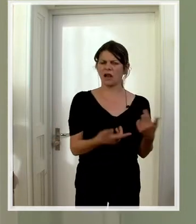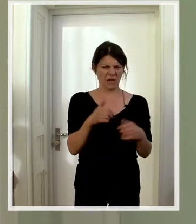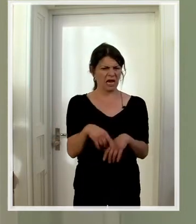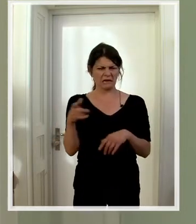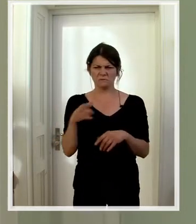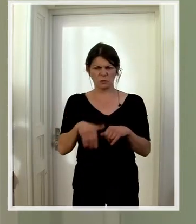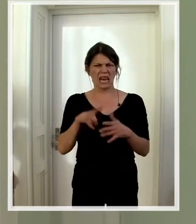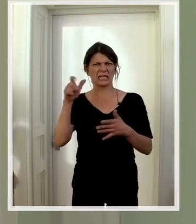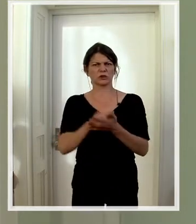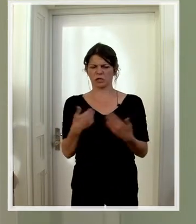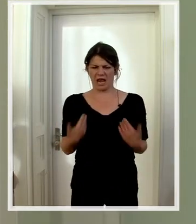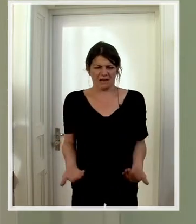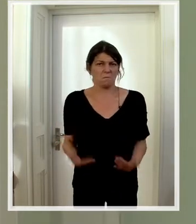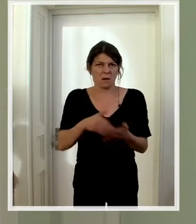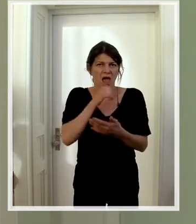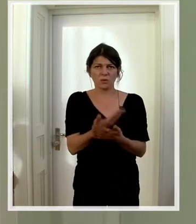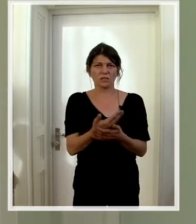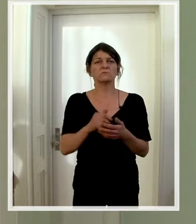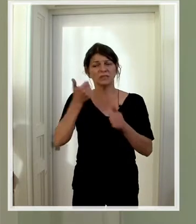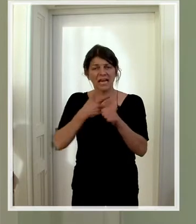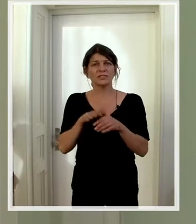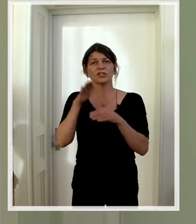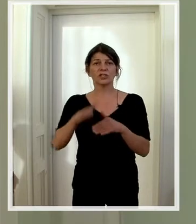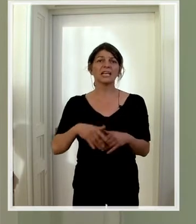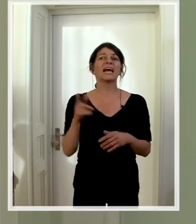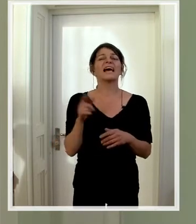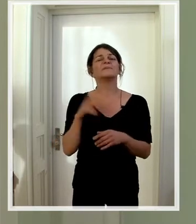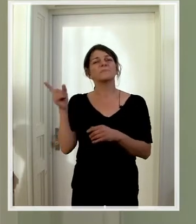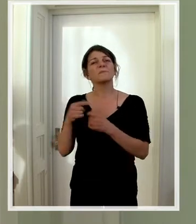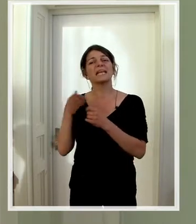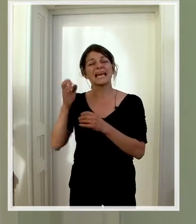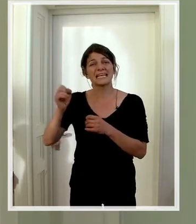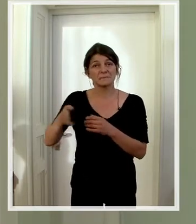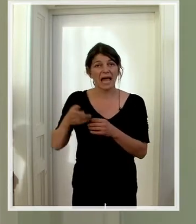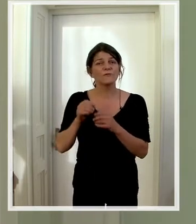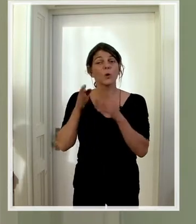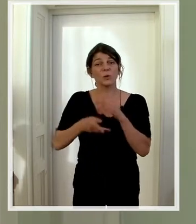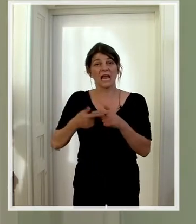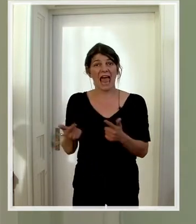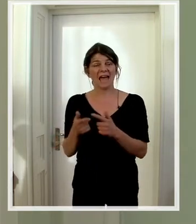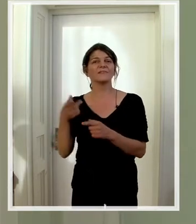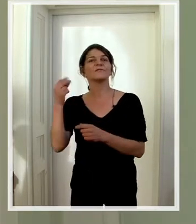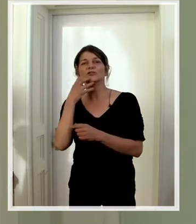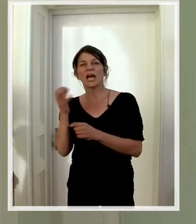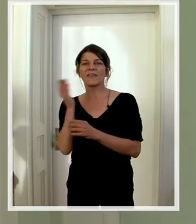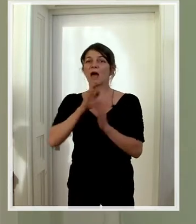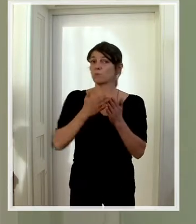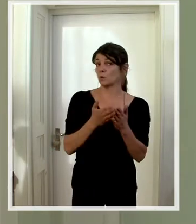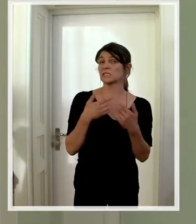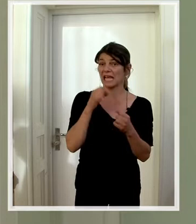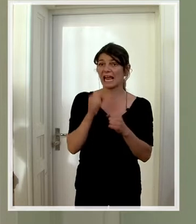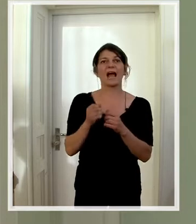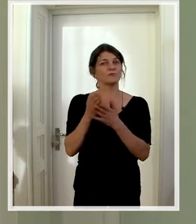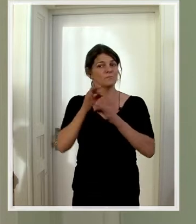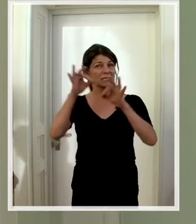muss. Als erster Schritt kann man mit der S-Bahn Liechtenstein im Unterland über Schaan nach Buchs einen ersten Schritt machen. Eine VCL-Studie, die